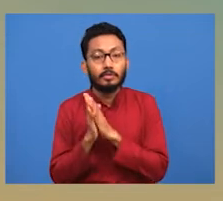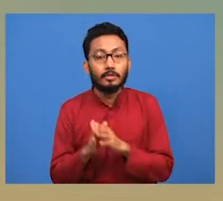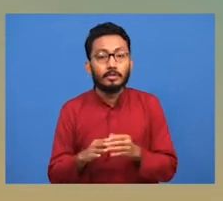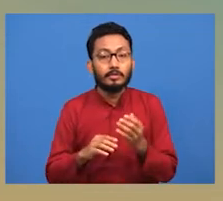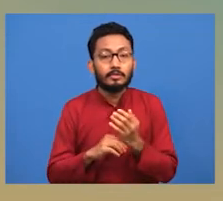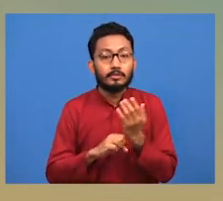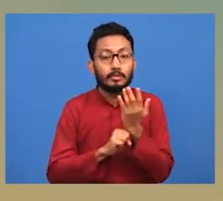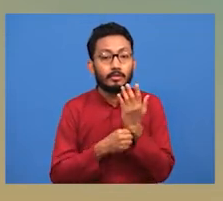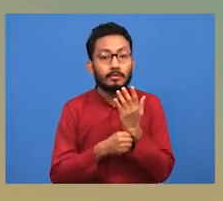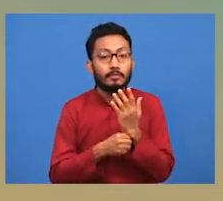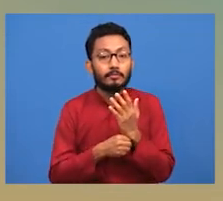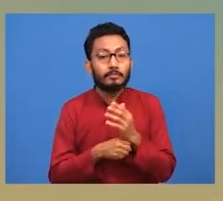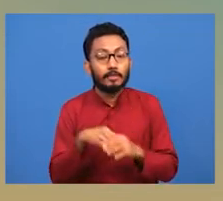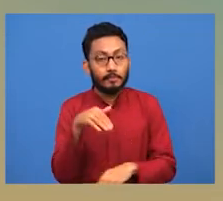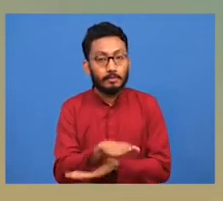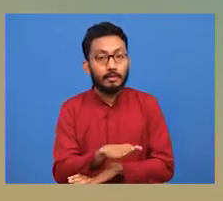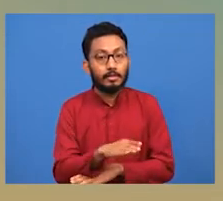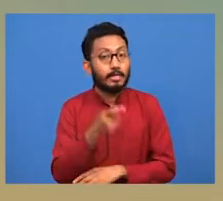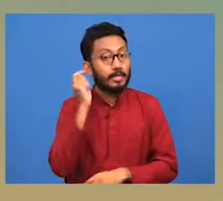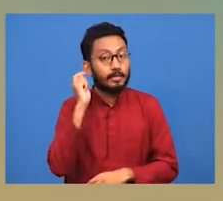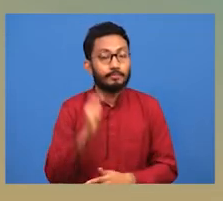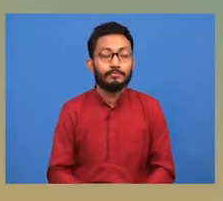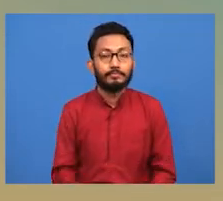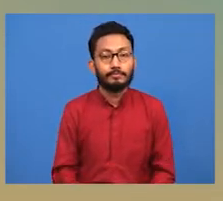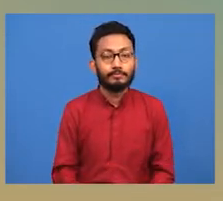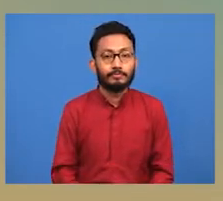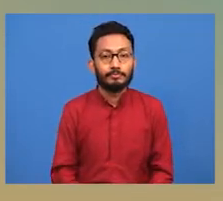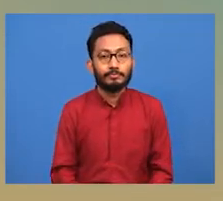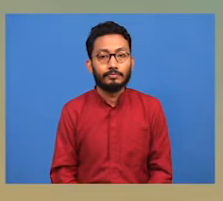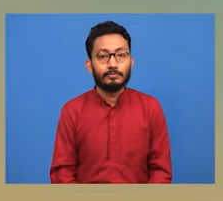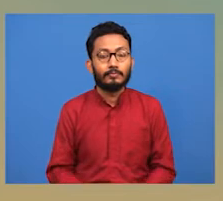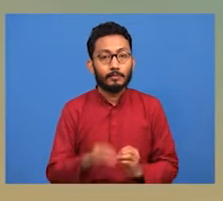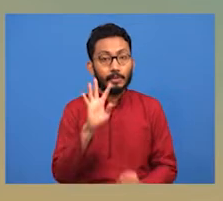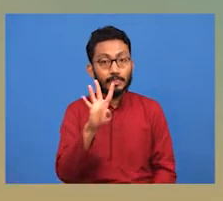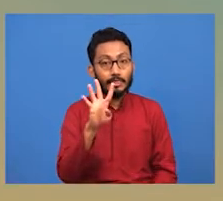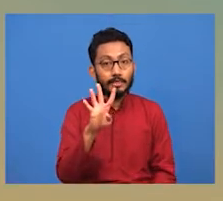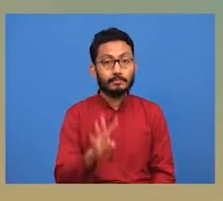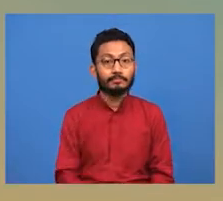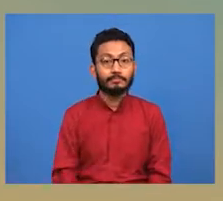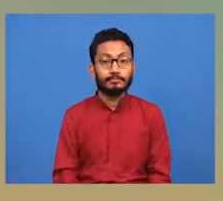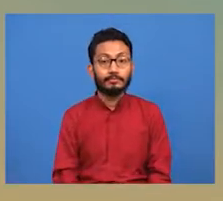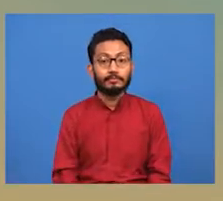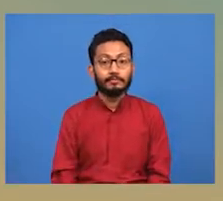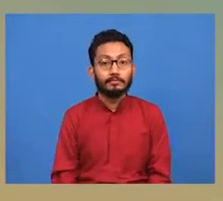petang tadi. Gambar keempat. Kata kerja aktif tak transitif